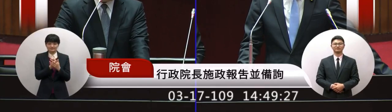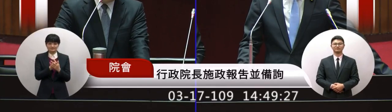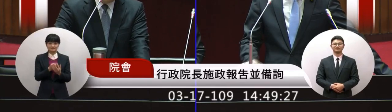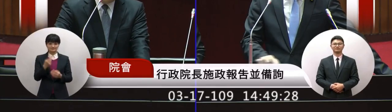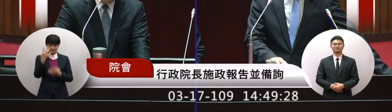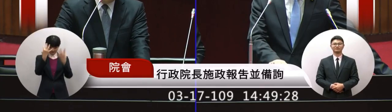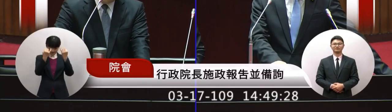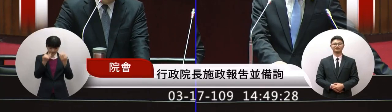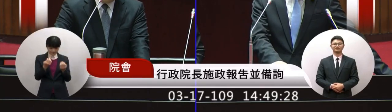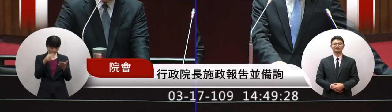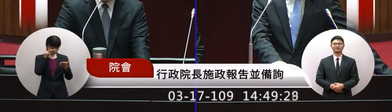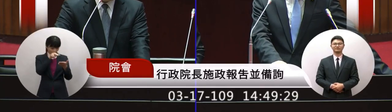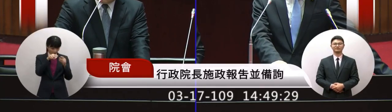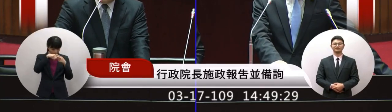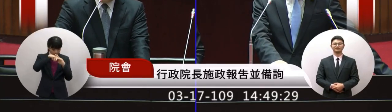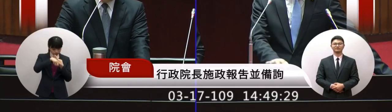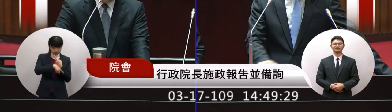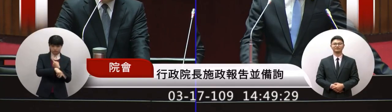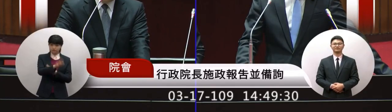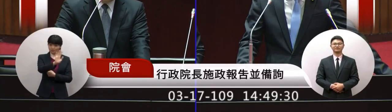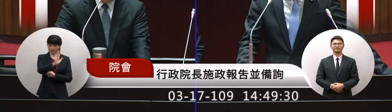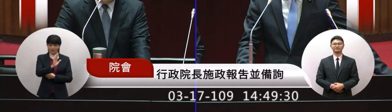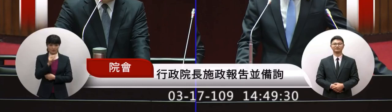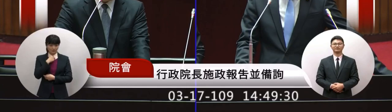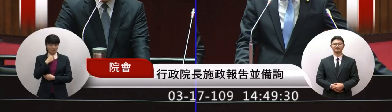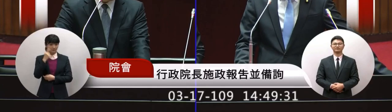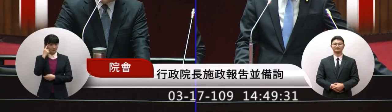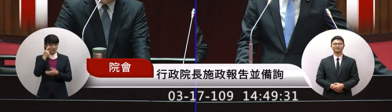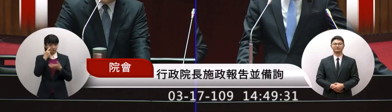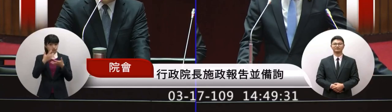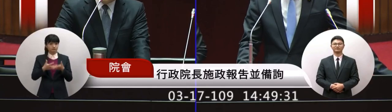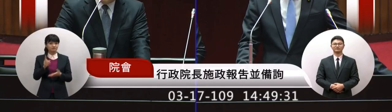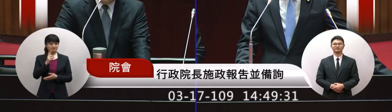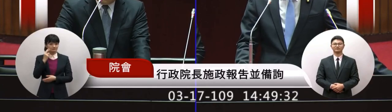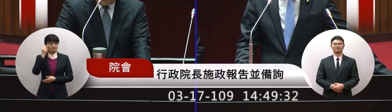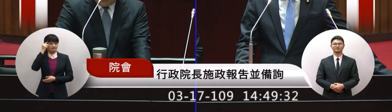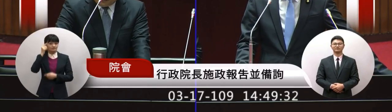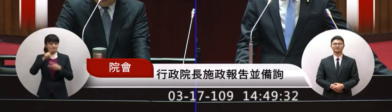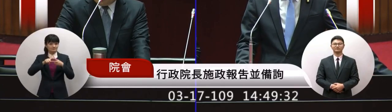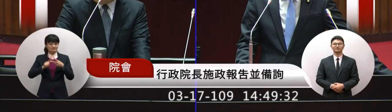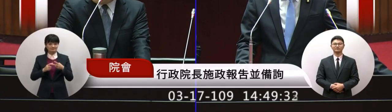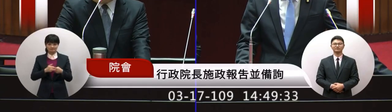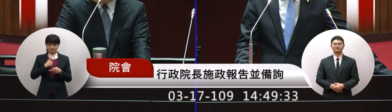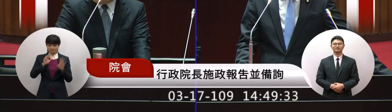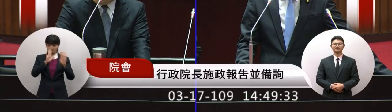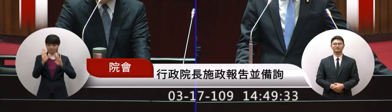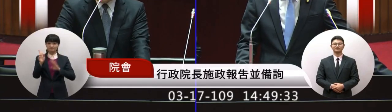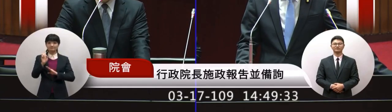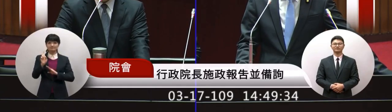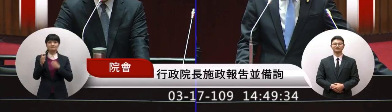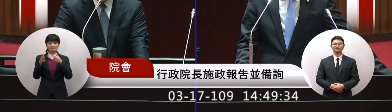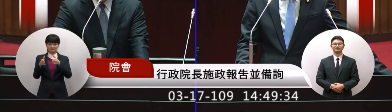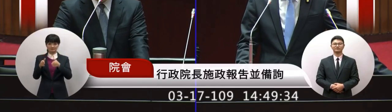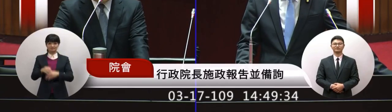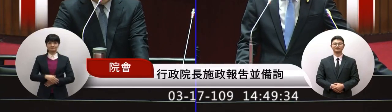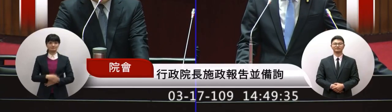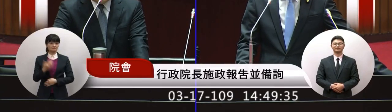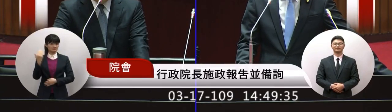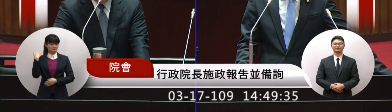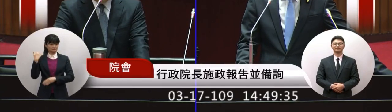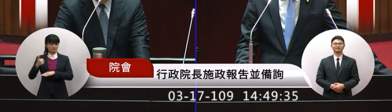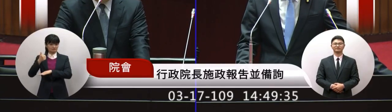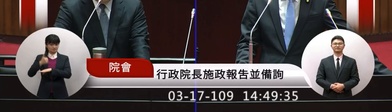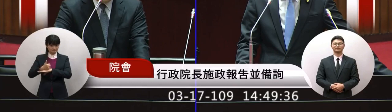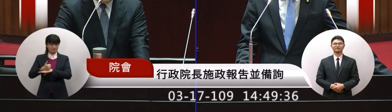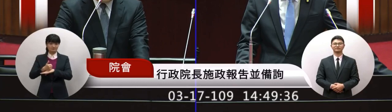数字了，我看的是感觉，看的是实际。就以我上次做院长和这一次做院